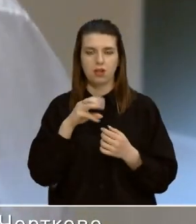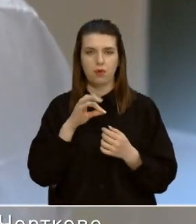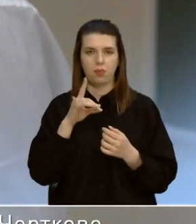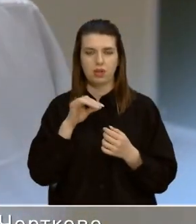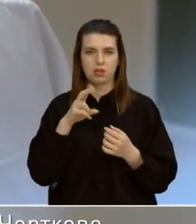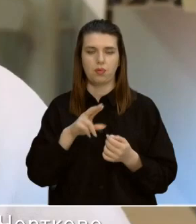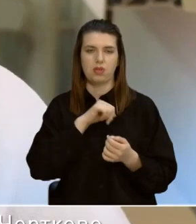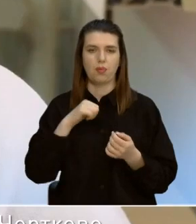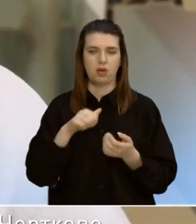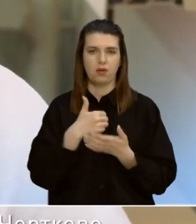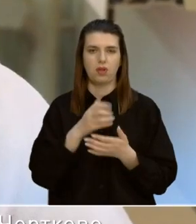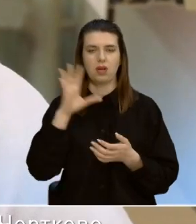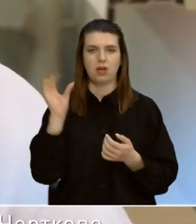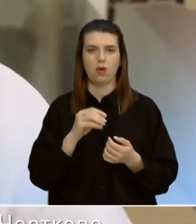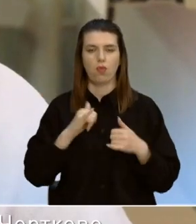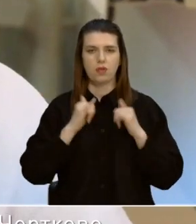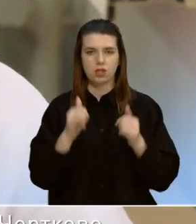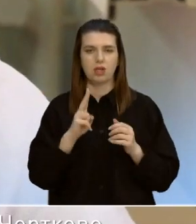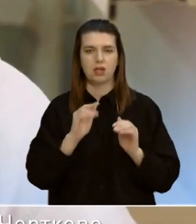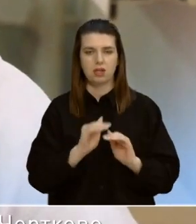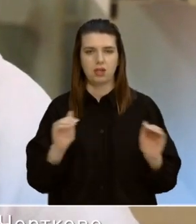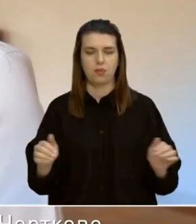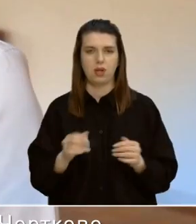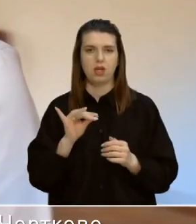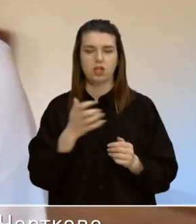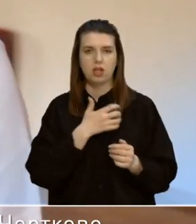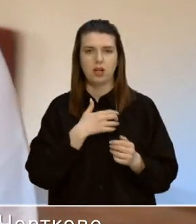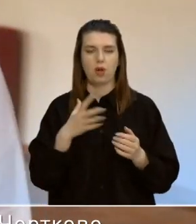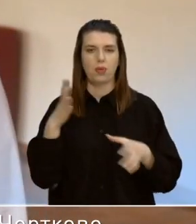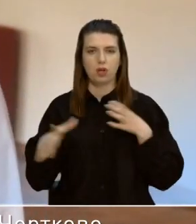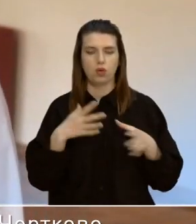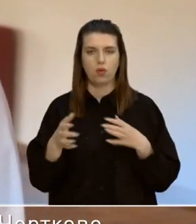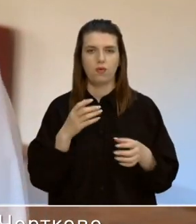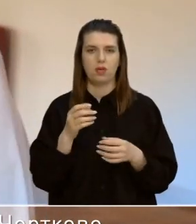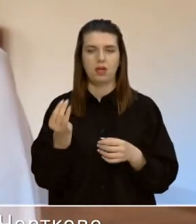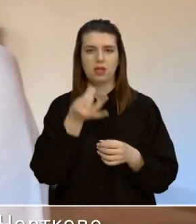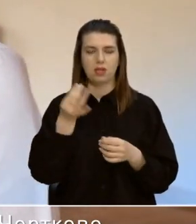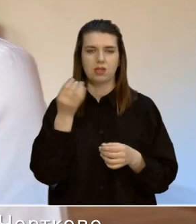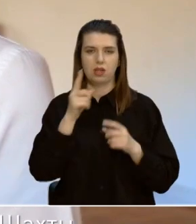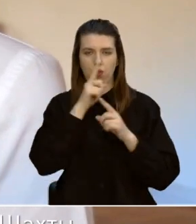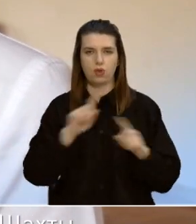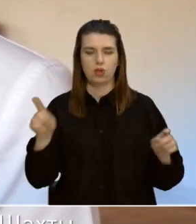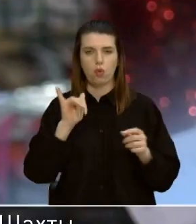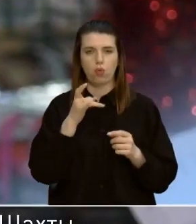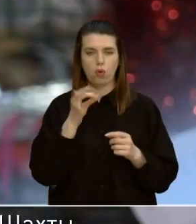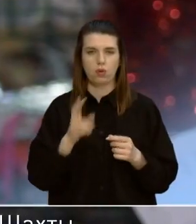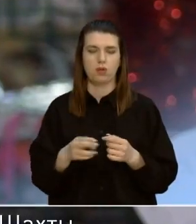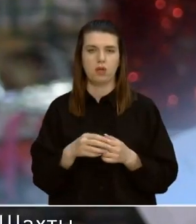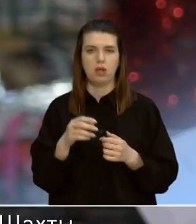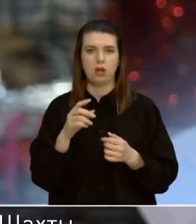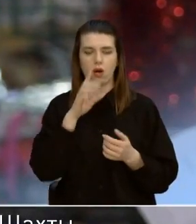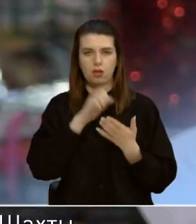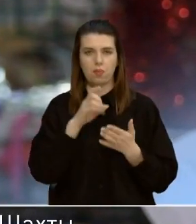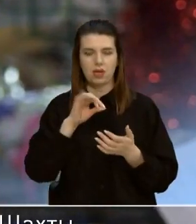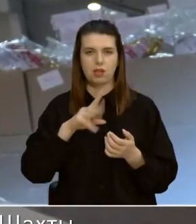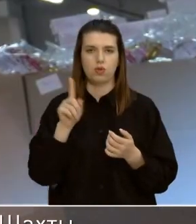принципа вытекает все остальное. Это и уважение к детям, и желание подготовить какой-то интересный, необычный урок. Отметим, что